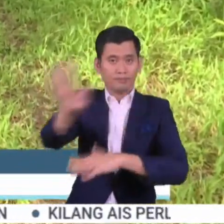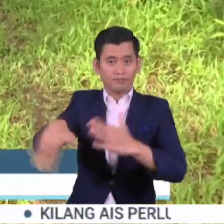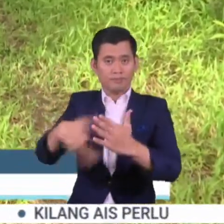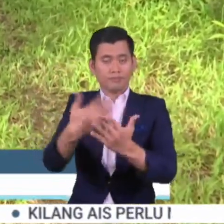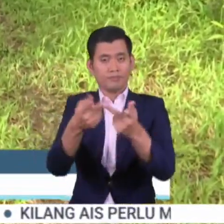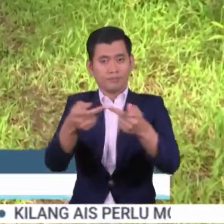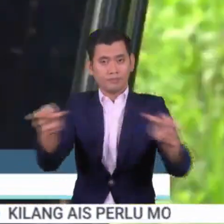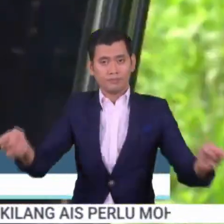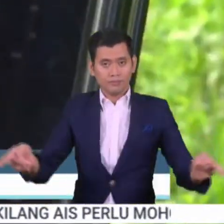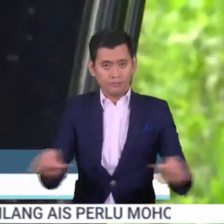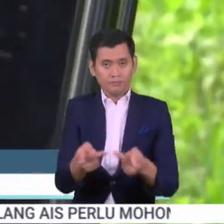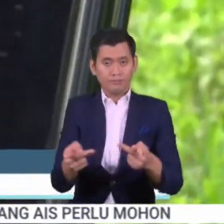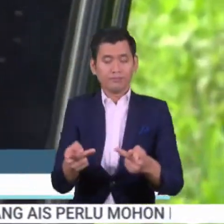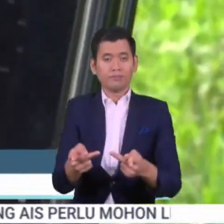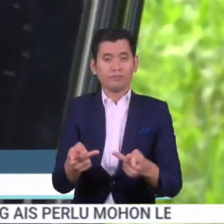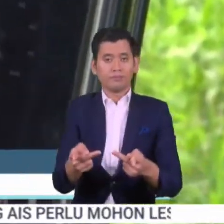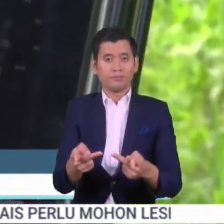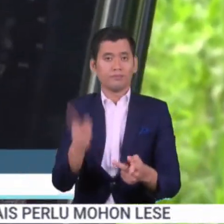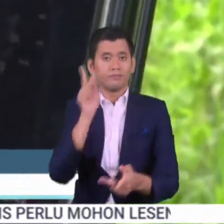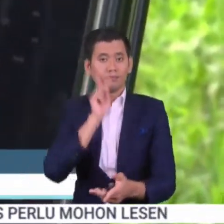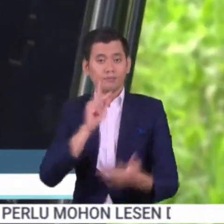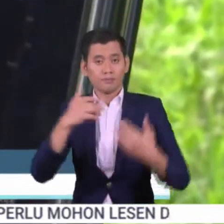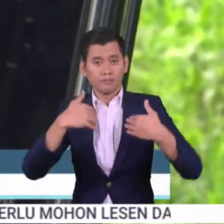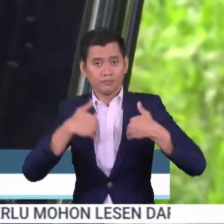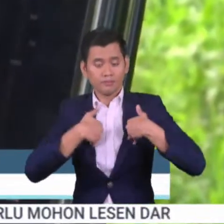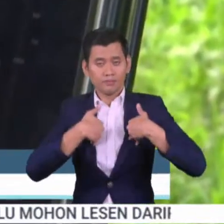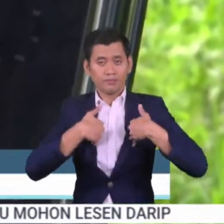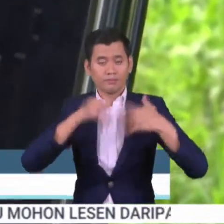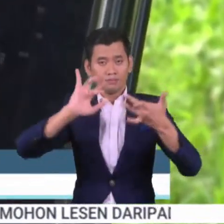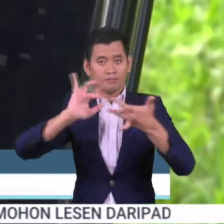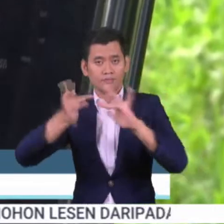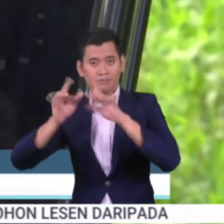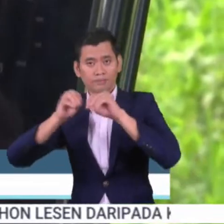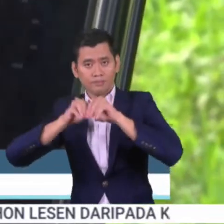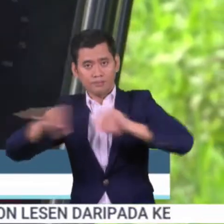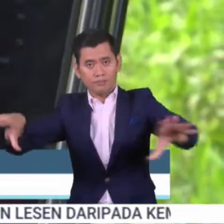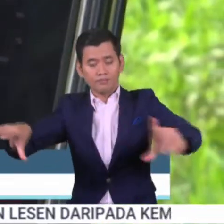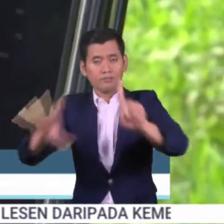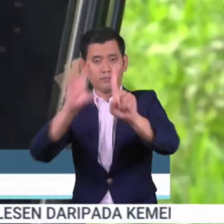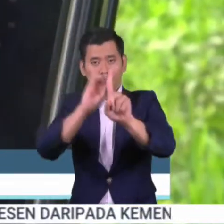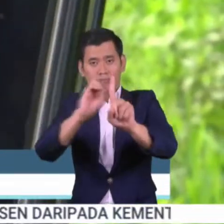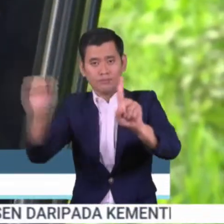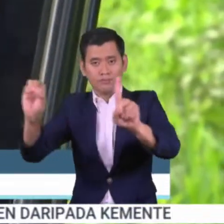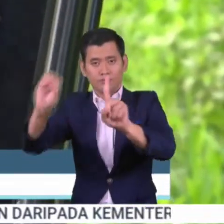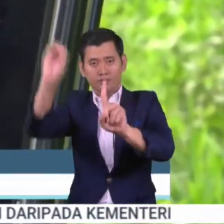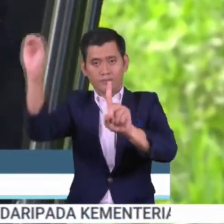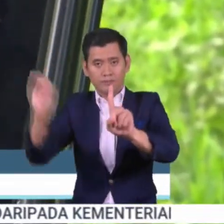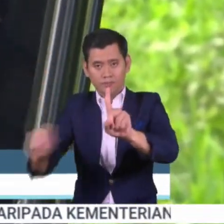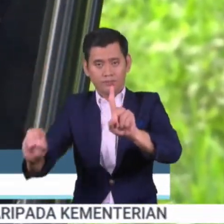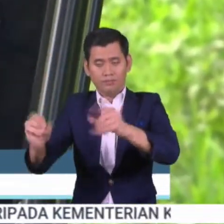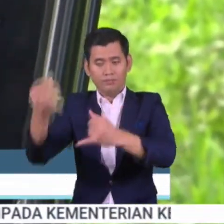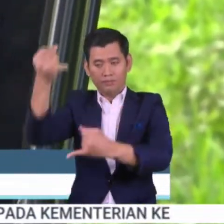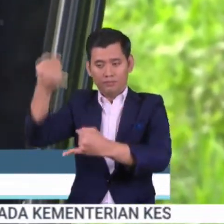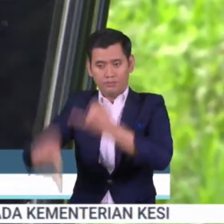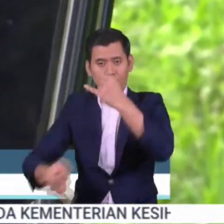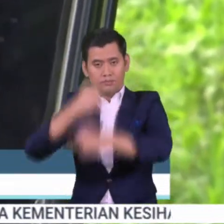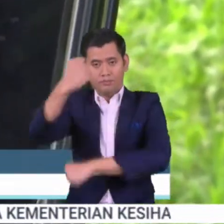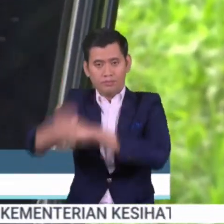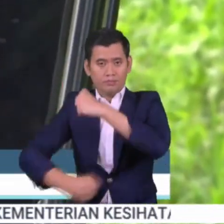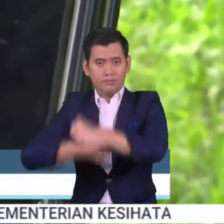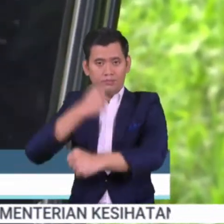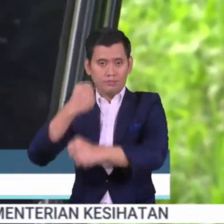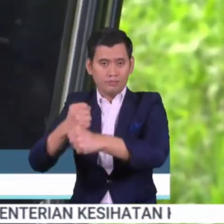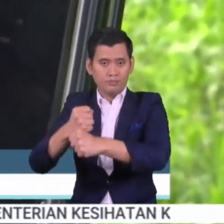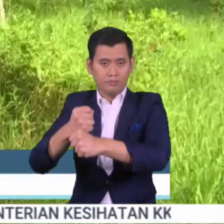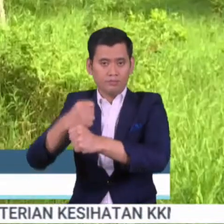keseluruhan kawasan di negeri ini dilengkapi rangkaian jalur lebar 100% menjelang hujung tahun ini.